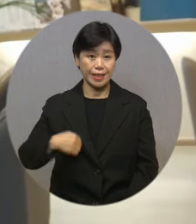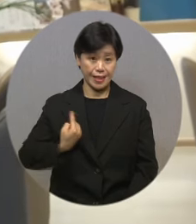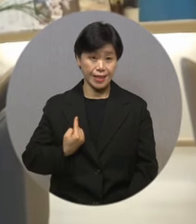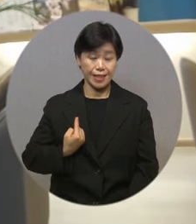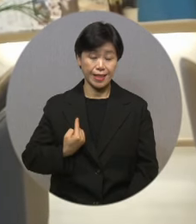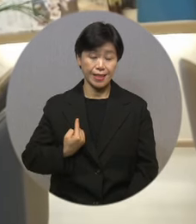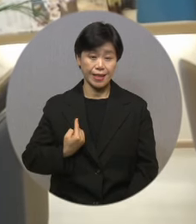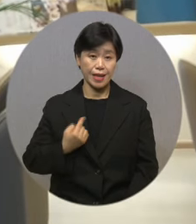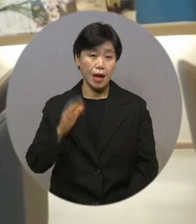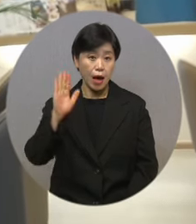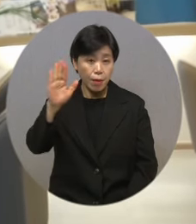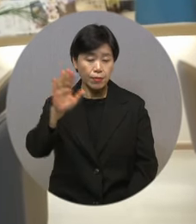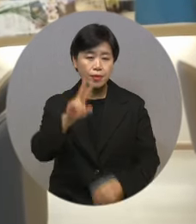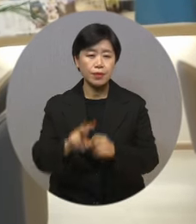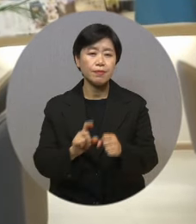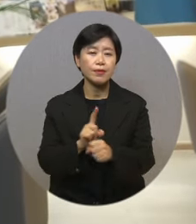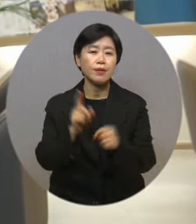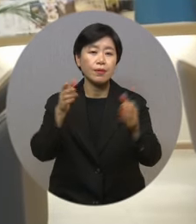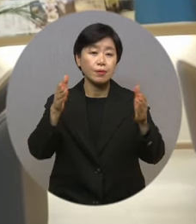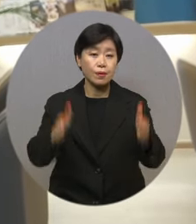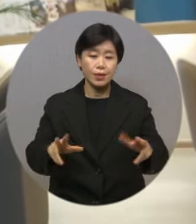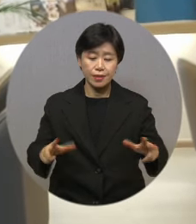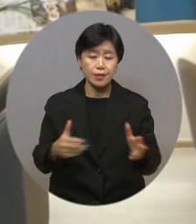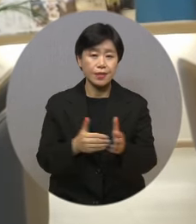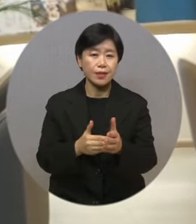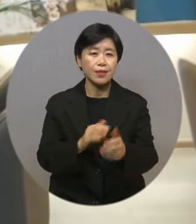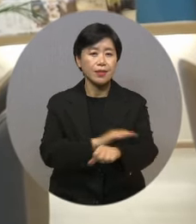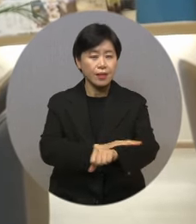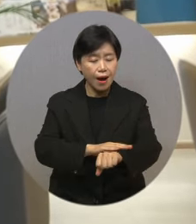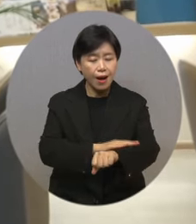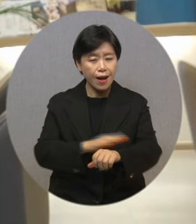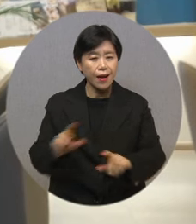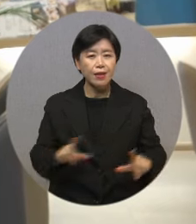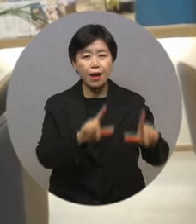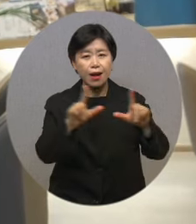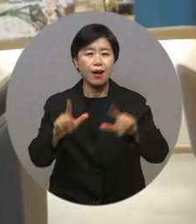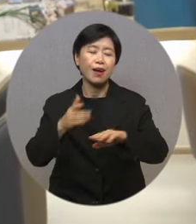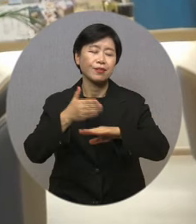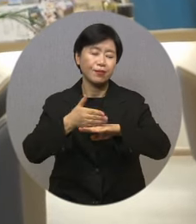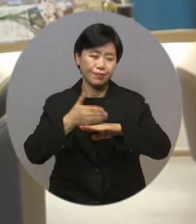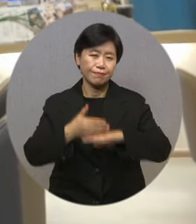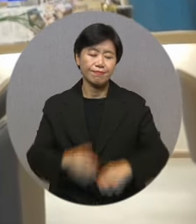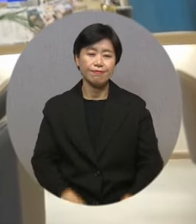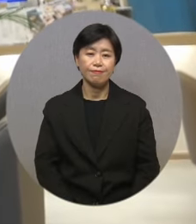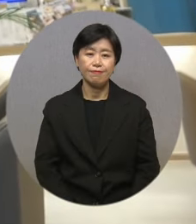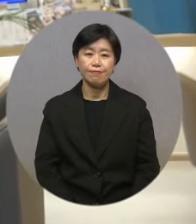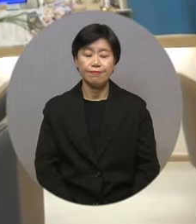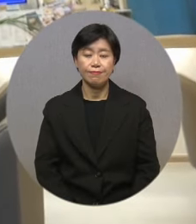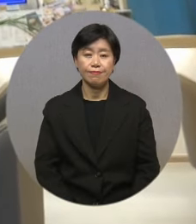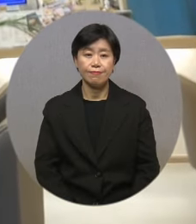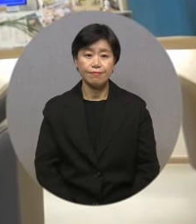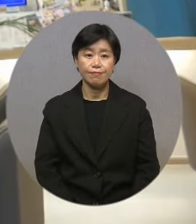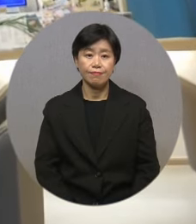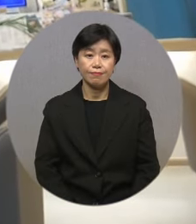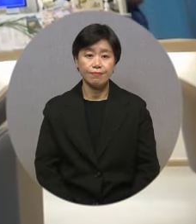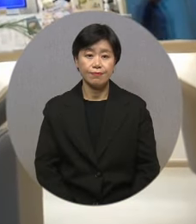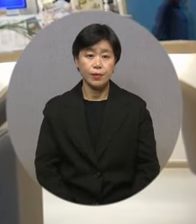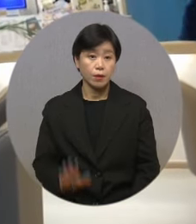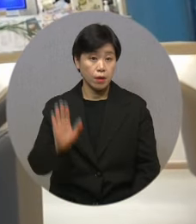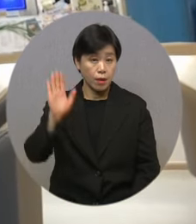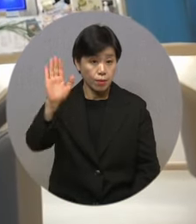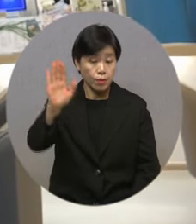동안 견디고 버티고 이겨내줘서 고마워. 이제 남은